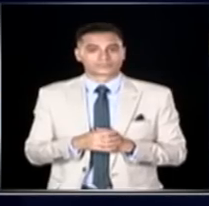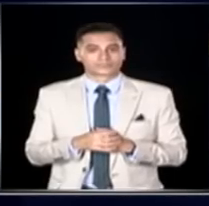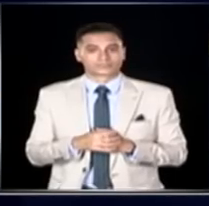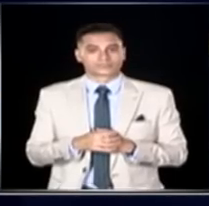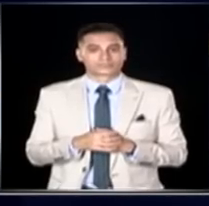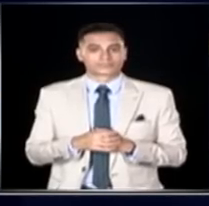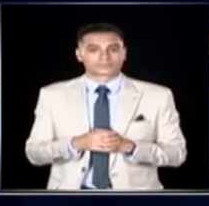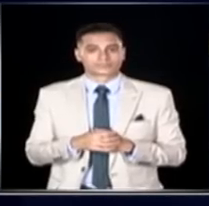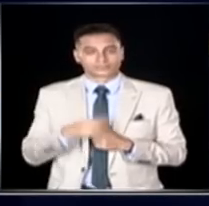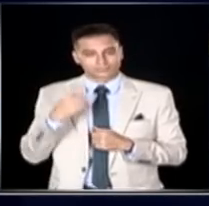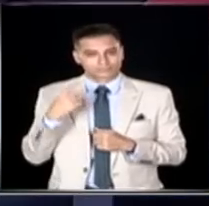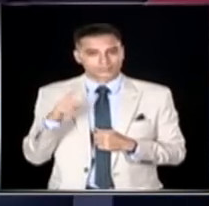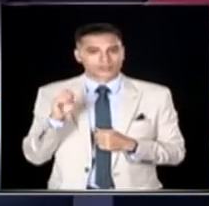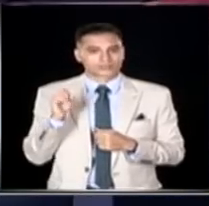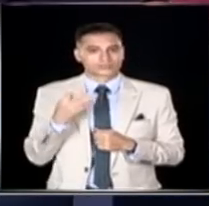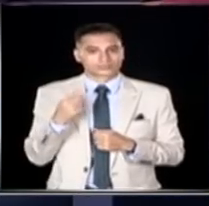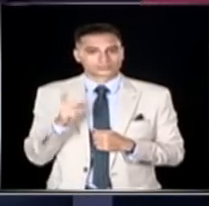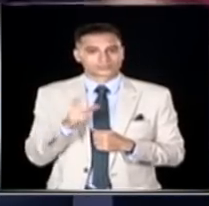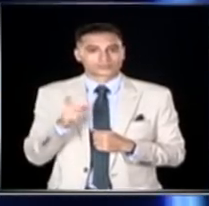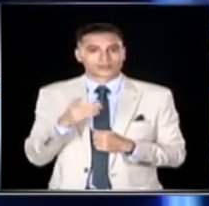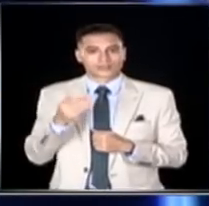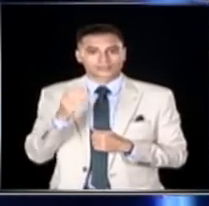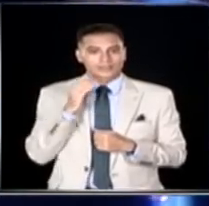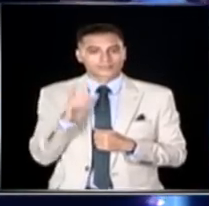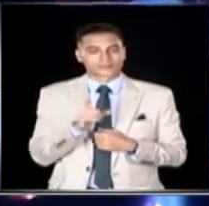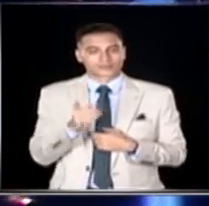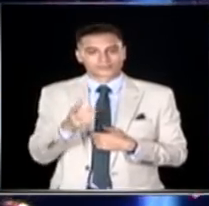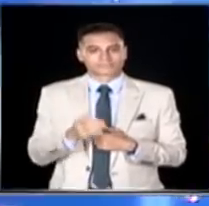برافو عليك. خميس 13 طبعا إجابة صحيحة.